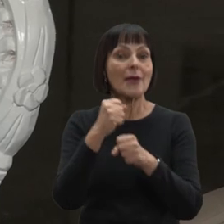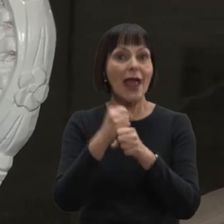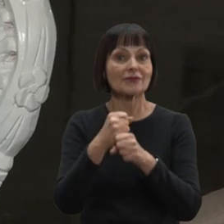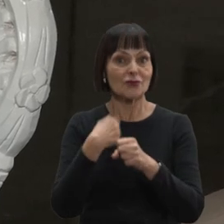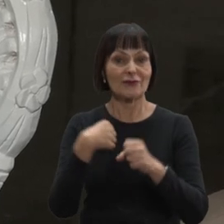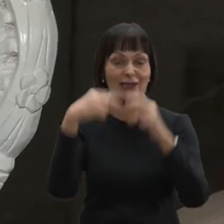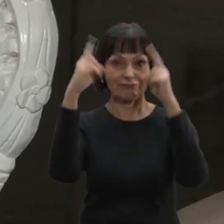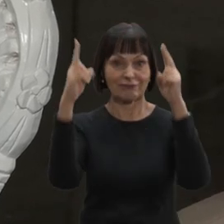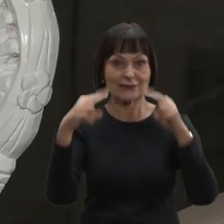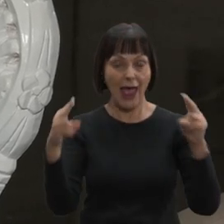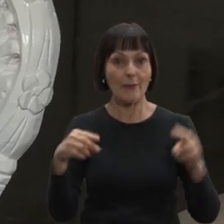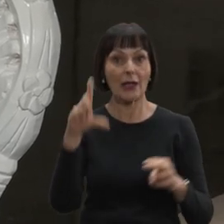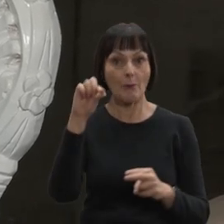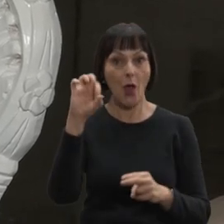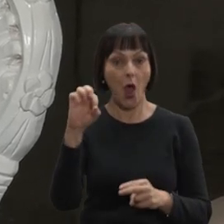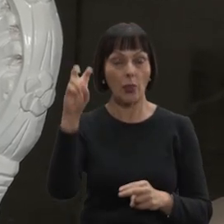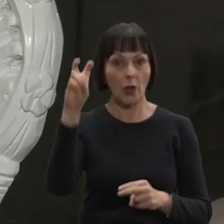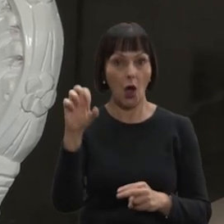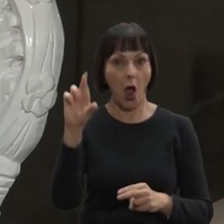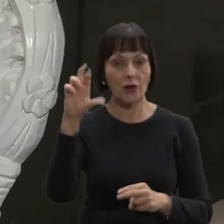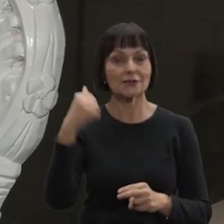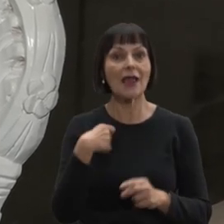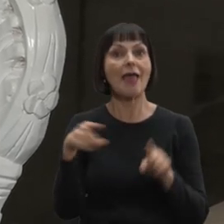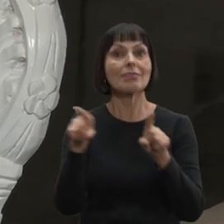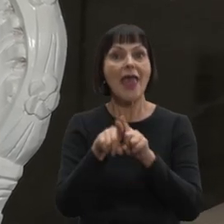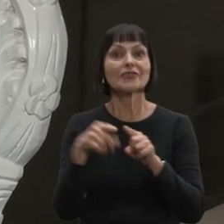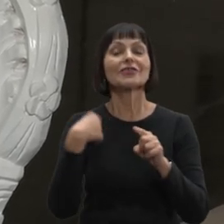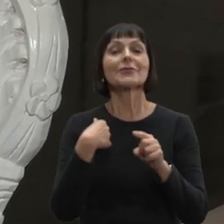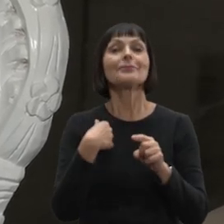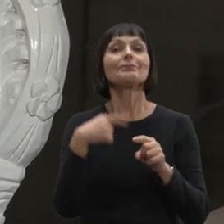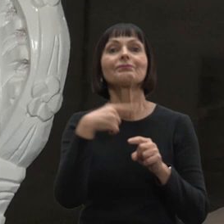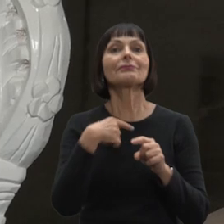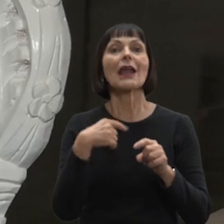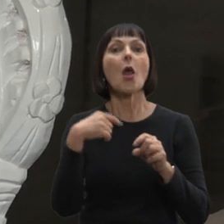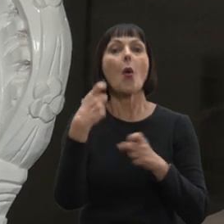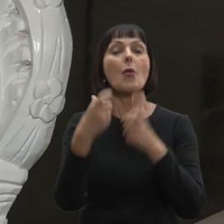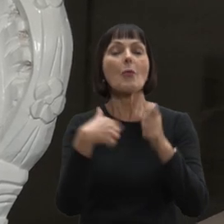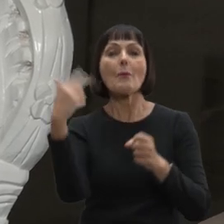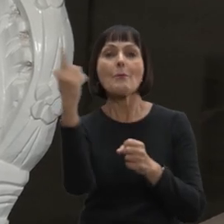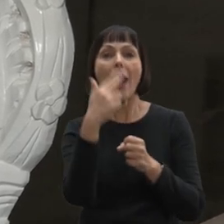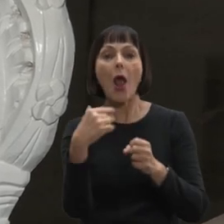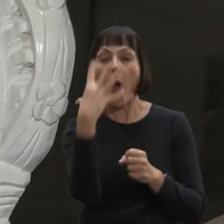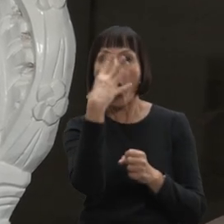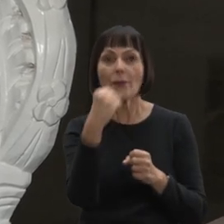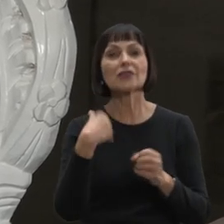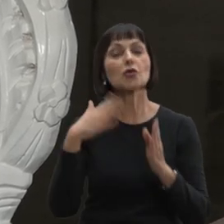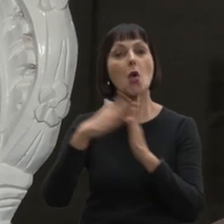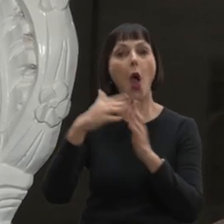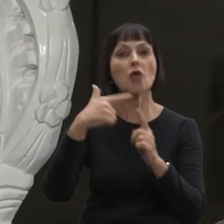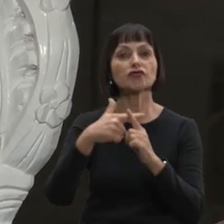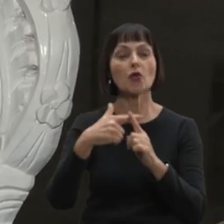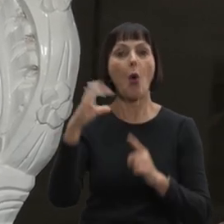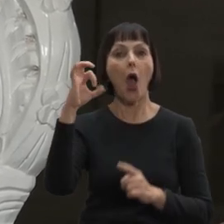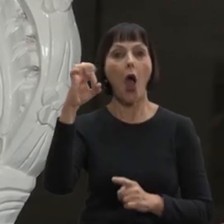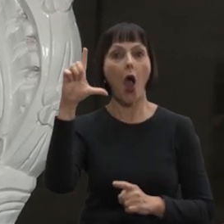Pracując w Podhorcach, Czechowicz również wyposażał nieodległy od Podhorzec kościół kapucynów